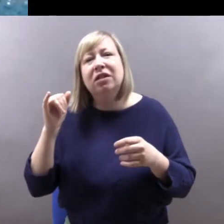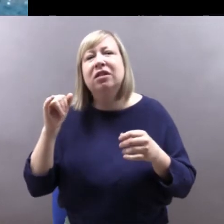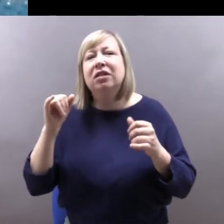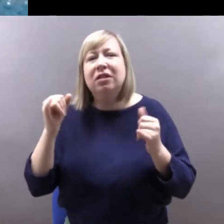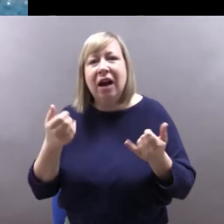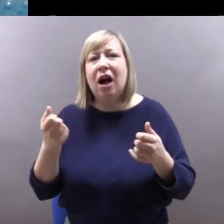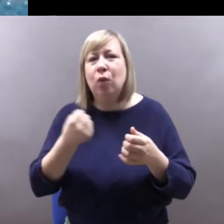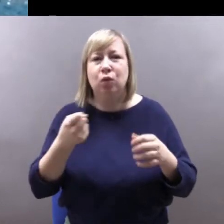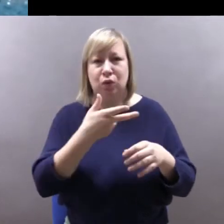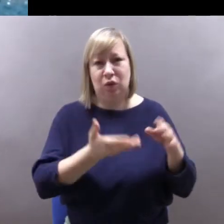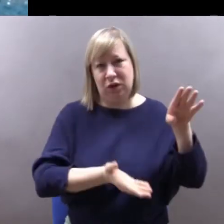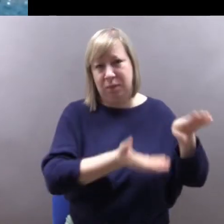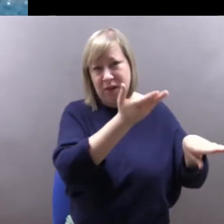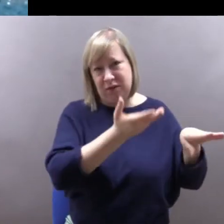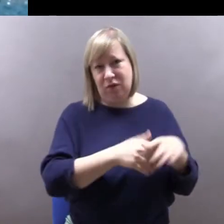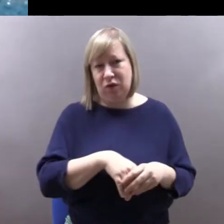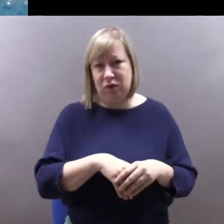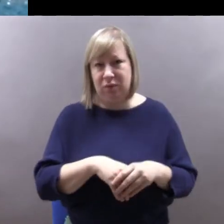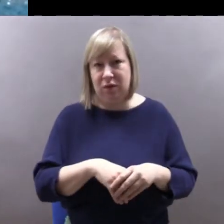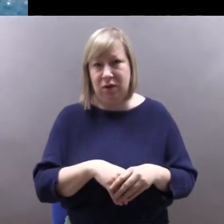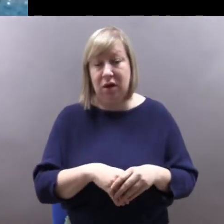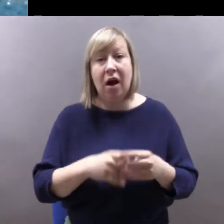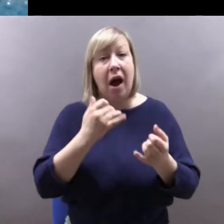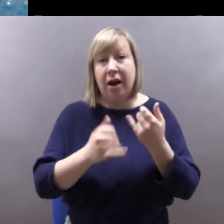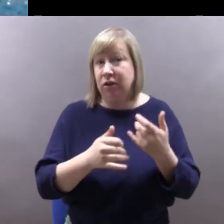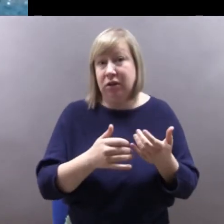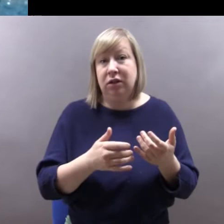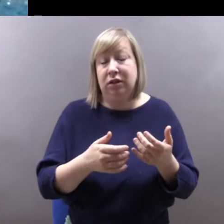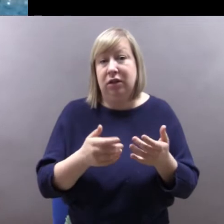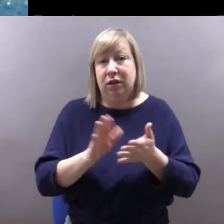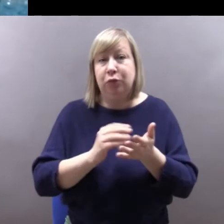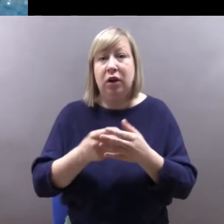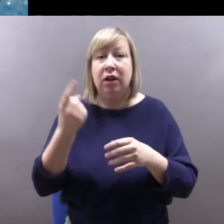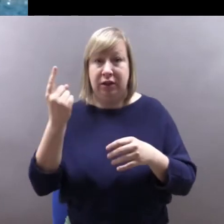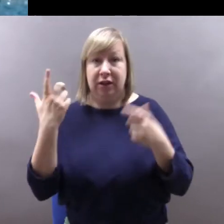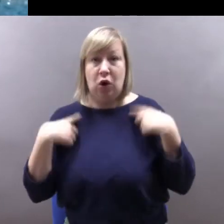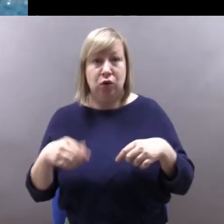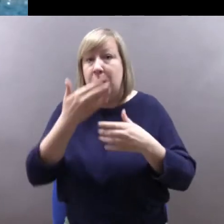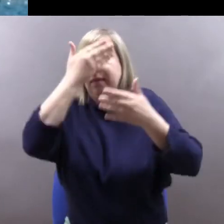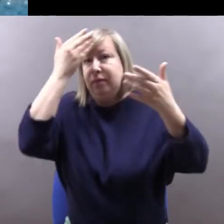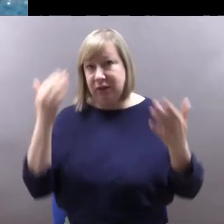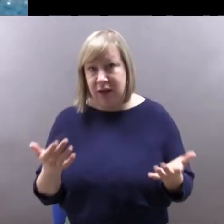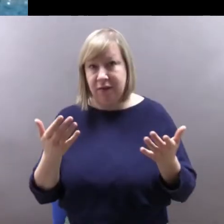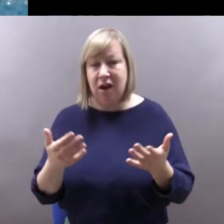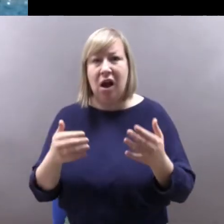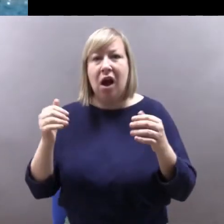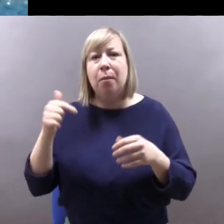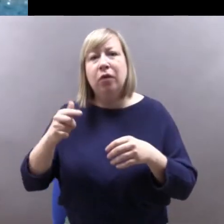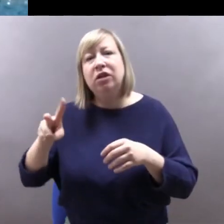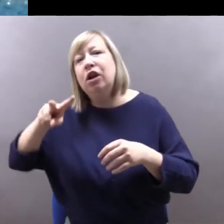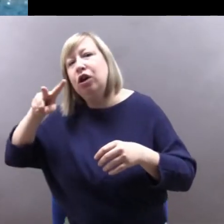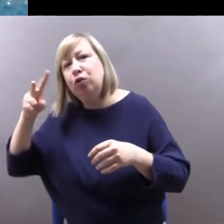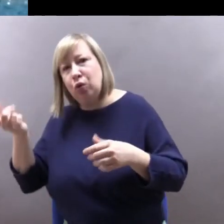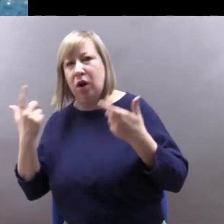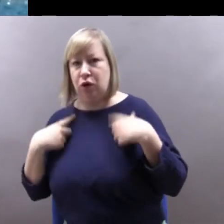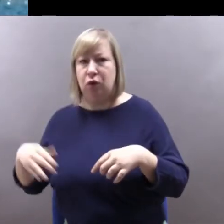tej platformy schodowej, a jeżeli nie ma takiej możliwości, to powinny być 2 osoby wyznaczone i w